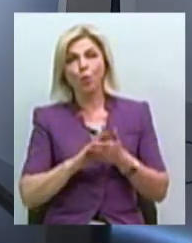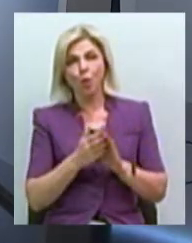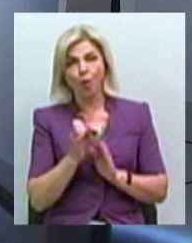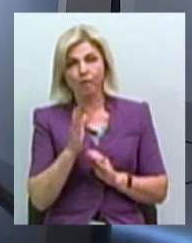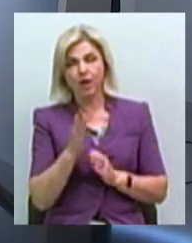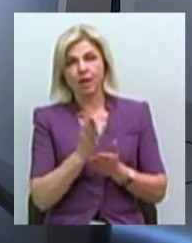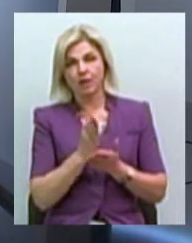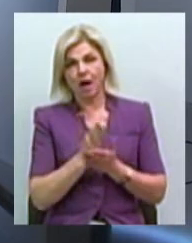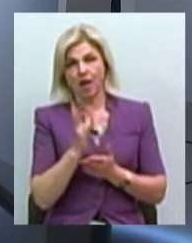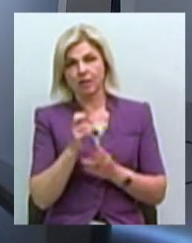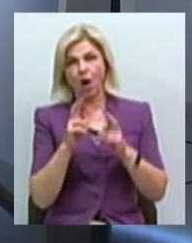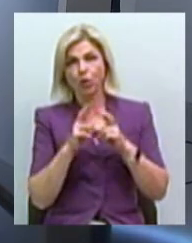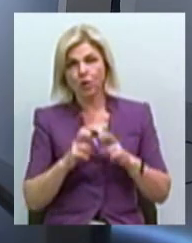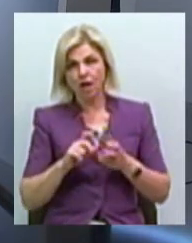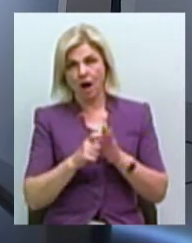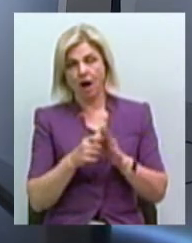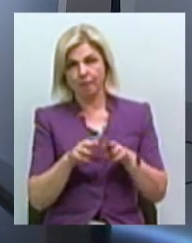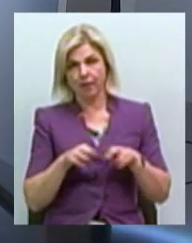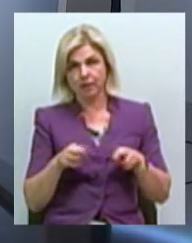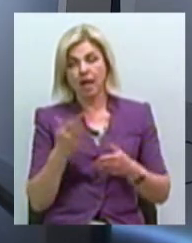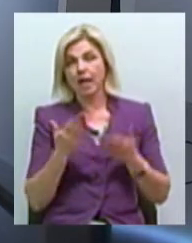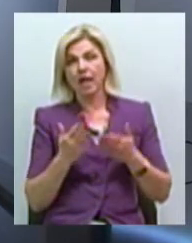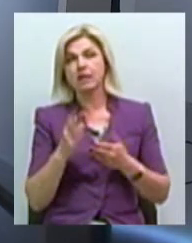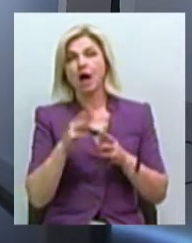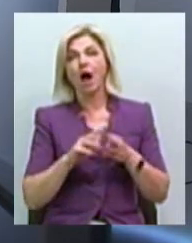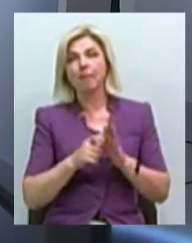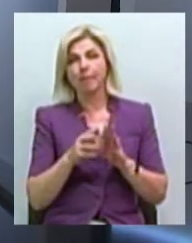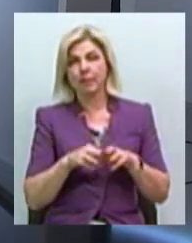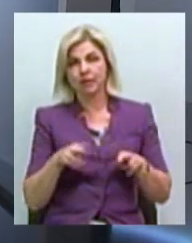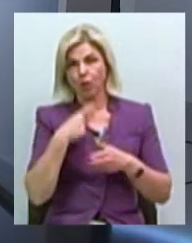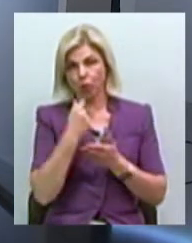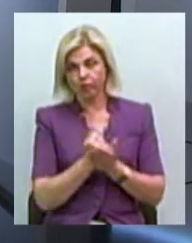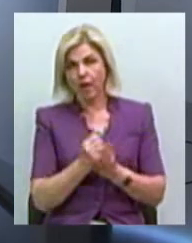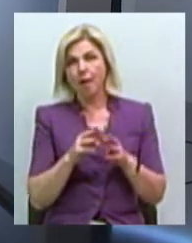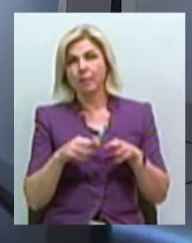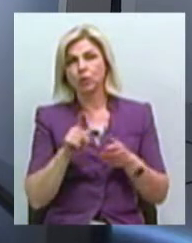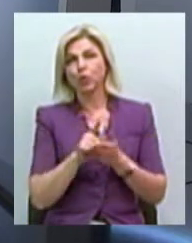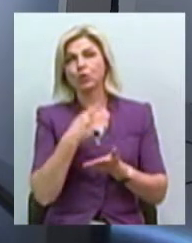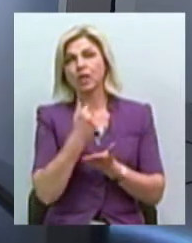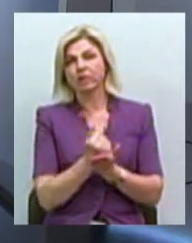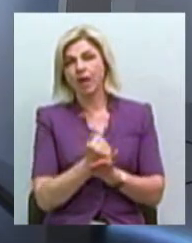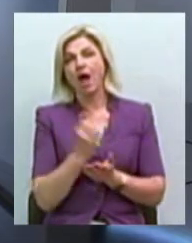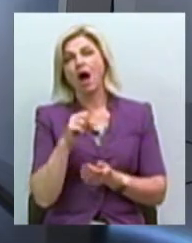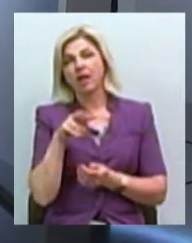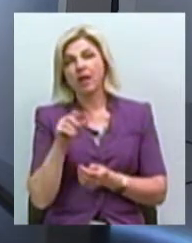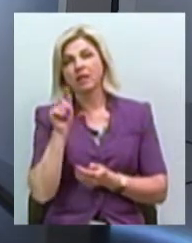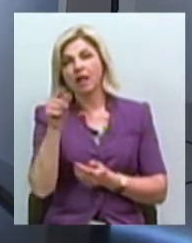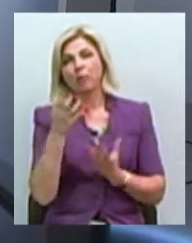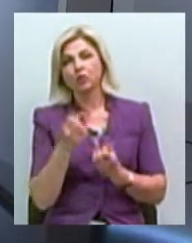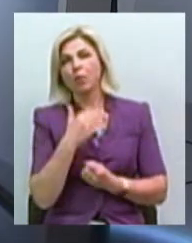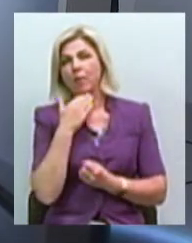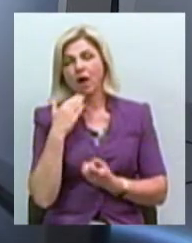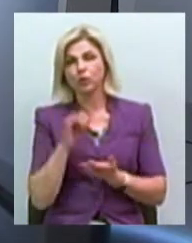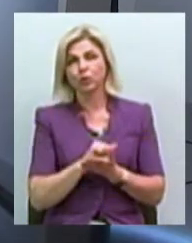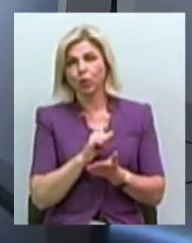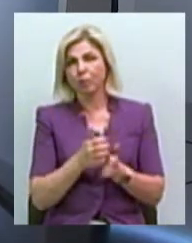знаходиться на розгляді в Кабміні. Кабмін, якщо їх схвалить, міністр повинен бути їх затвердити, але там ще багато документів недоопрацьованих і ще